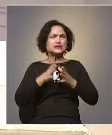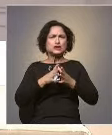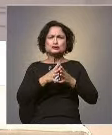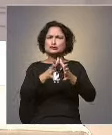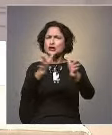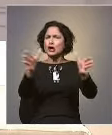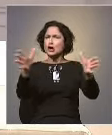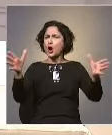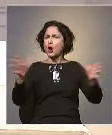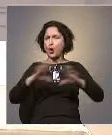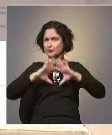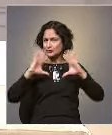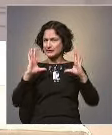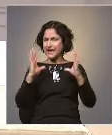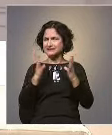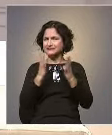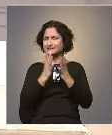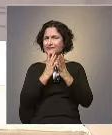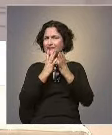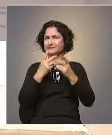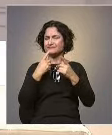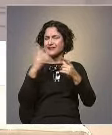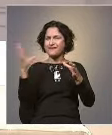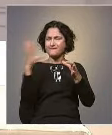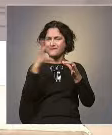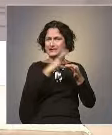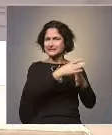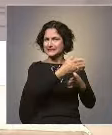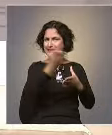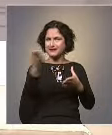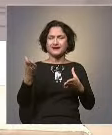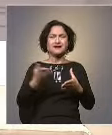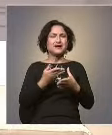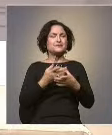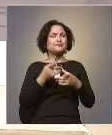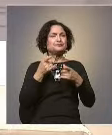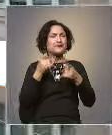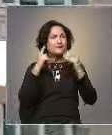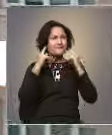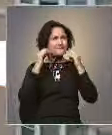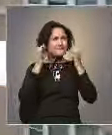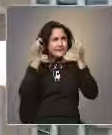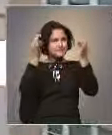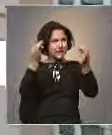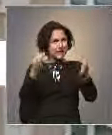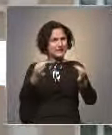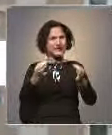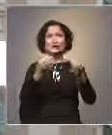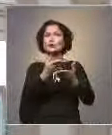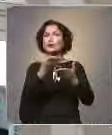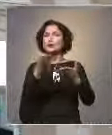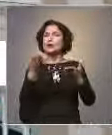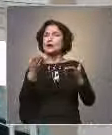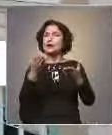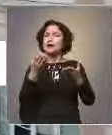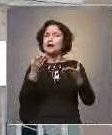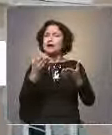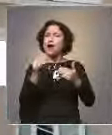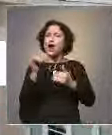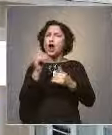обществен резонанс. Тук бих искала да фокусирам вниманието на вашите зрители върху идеята през месец юни,